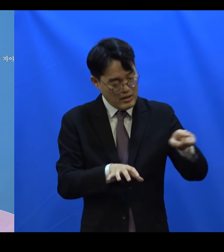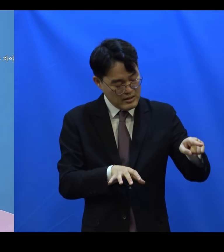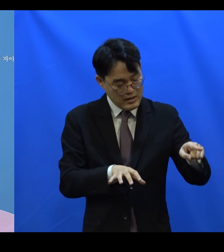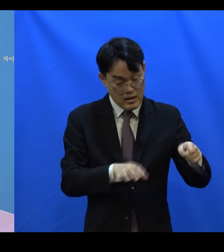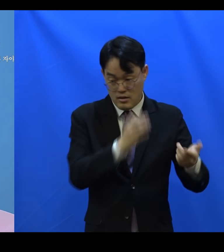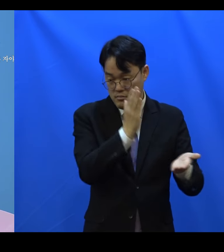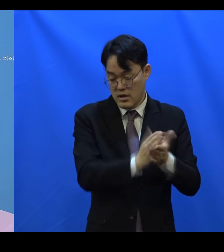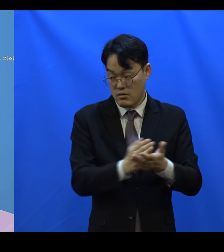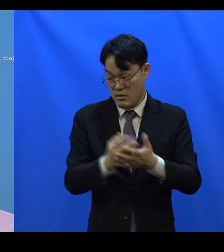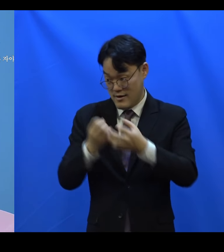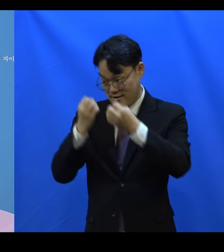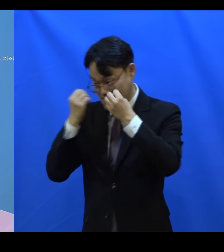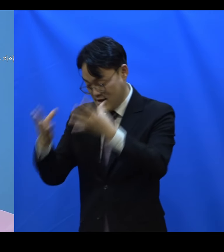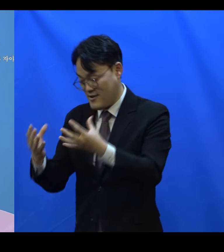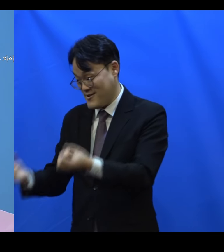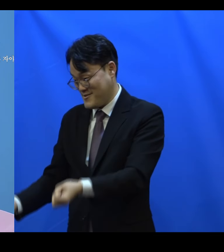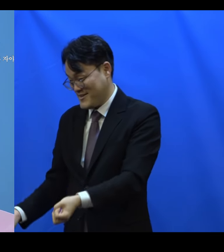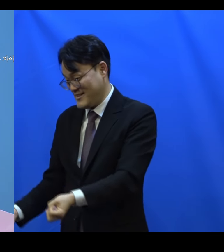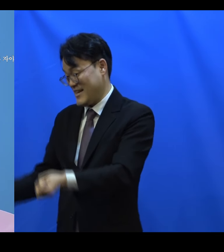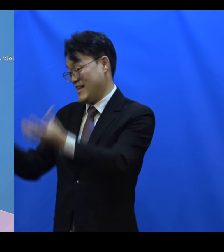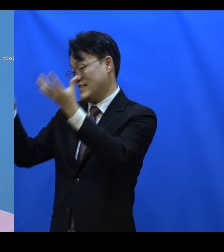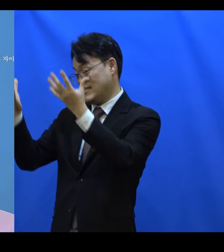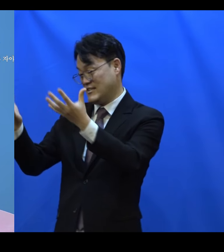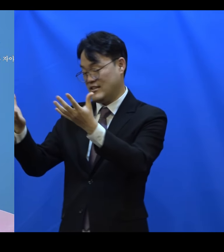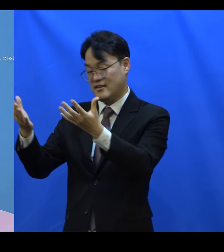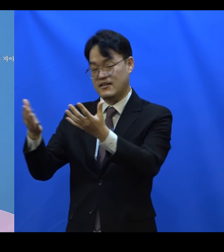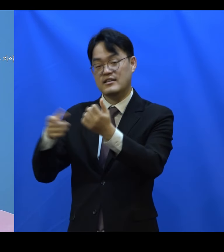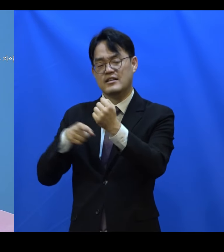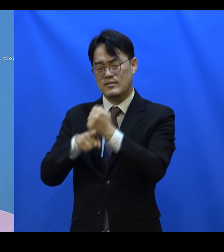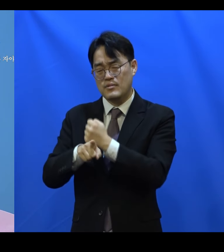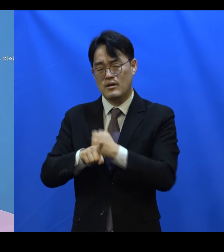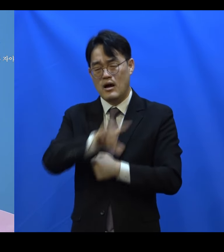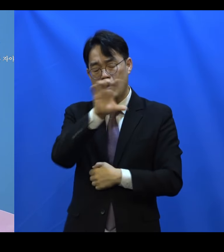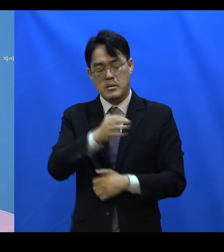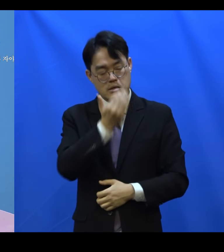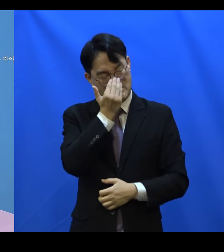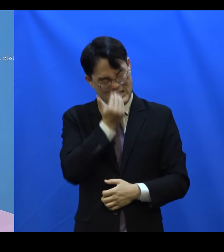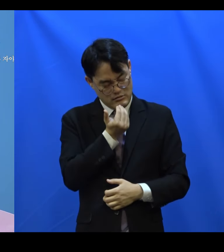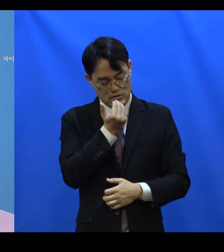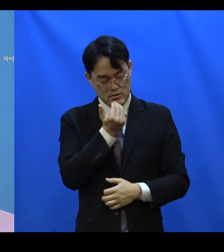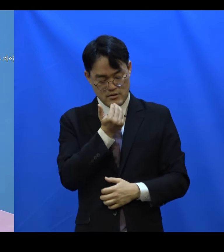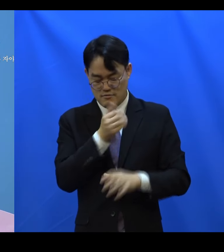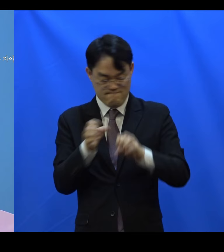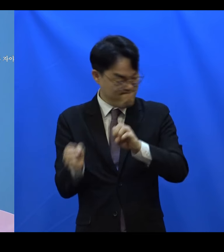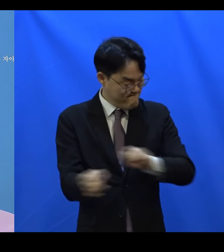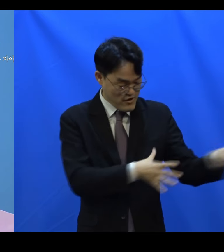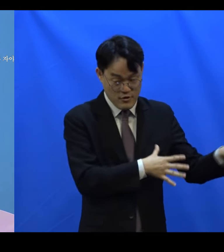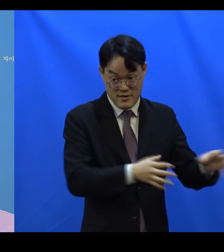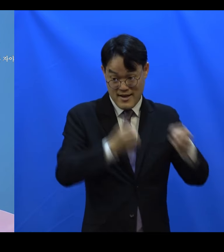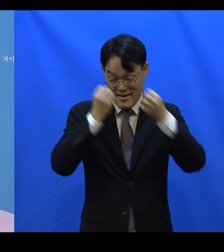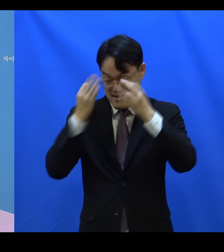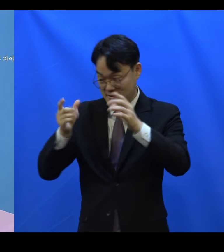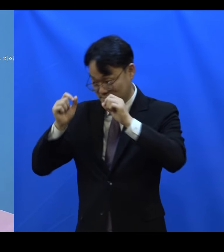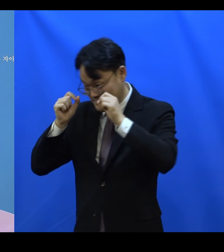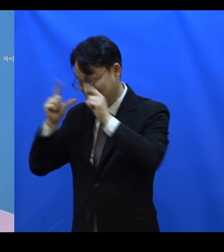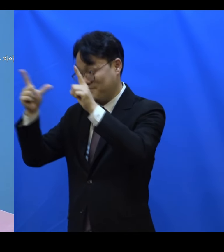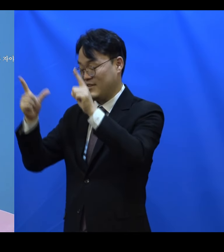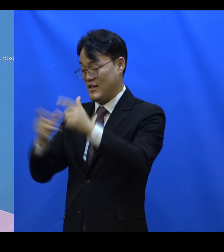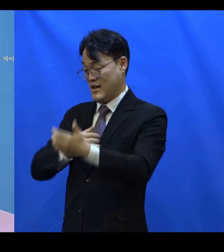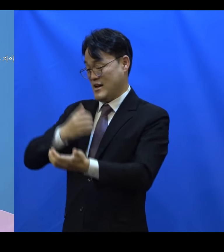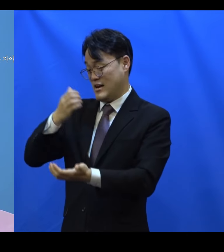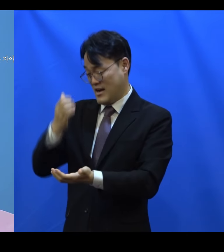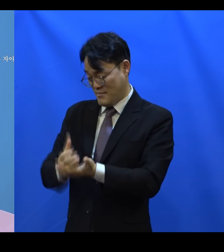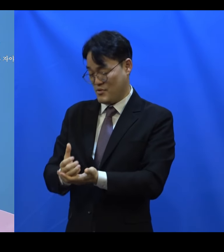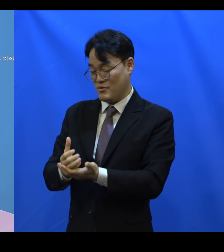무료함을 깨뜨리는 목적으로 아가서를 읽겠다는 거예요. 그래서 그 아가서를 통하여 우리 안에 있는 감흥이 일어나고